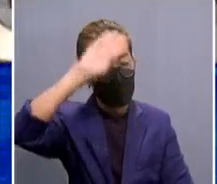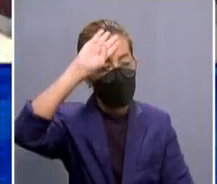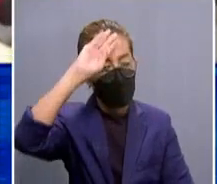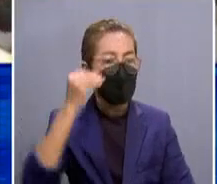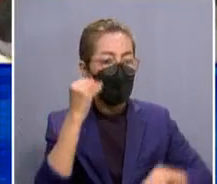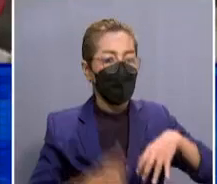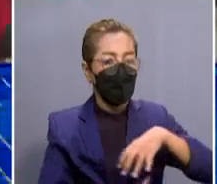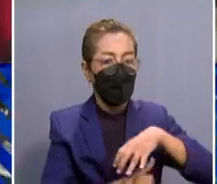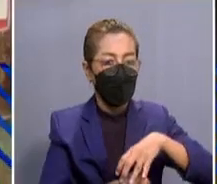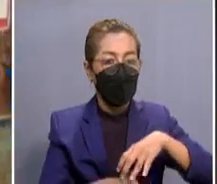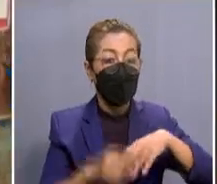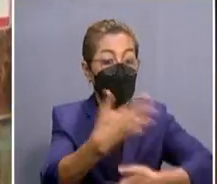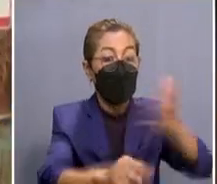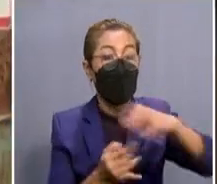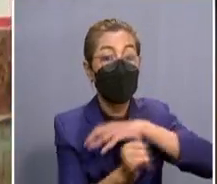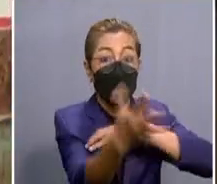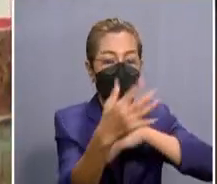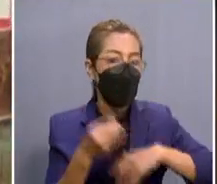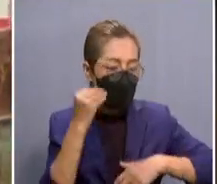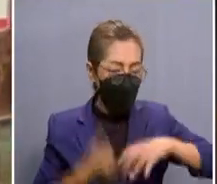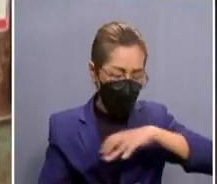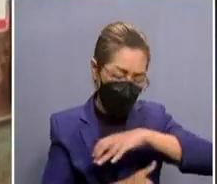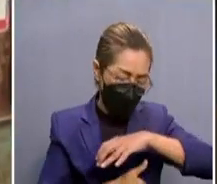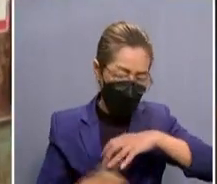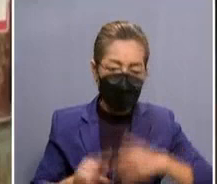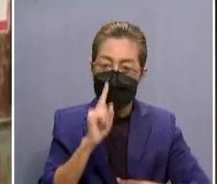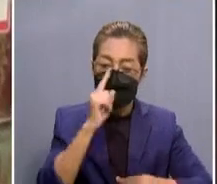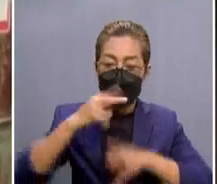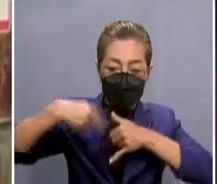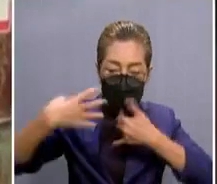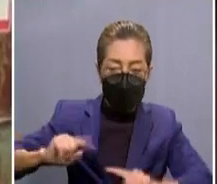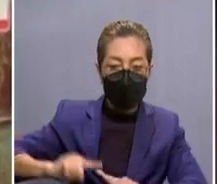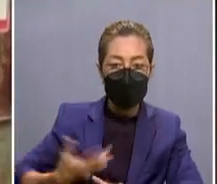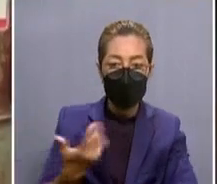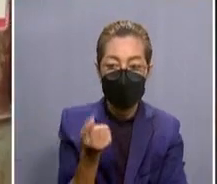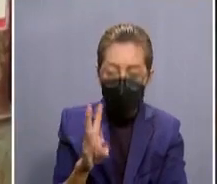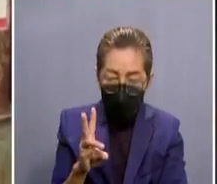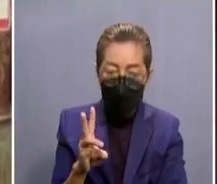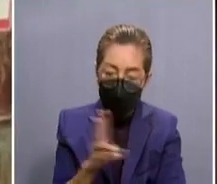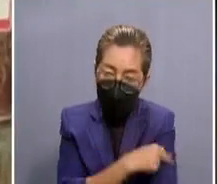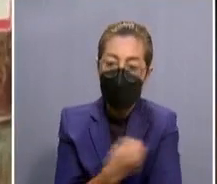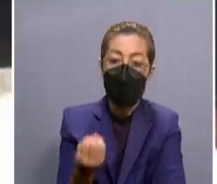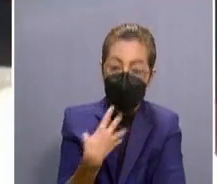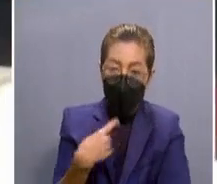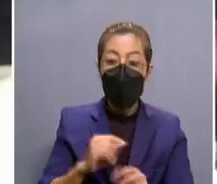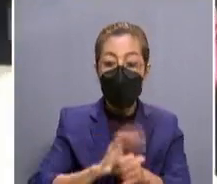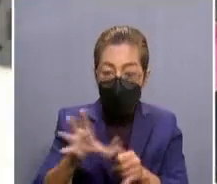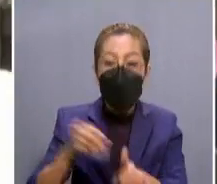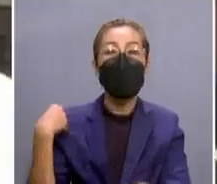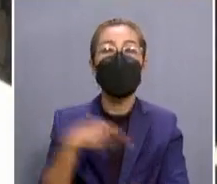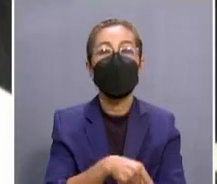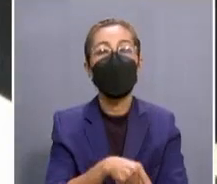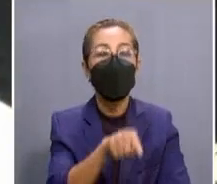ที่บ้านไม่ได้ไปตลาดจนกระทั่งมาทราบผลติดเชื้อ 16พฤษภาคมนะฮะจังหวัดสงขลาตอนนี้